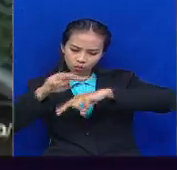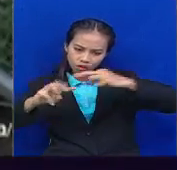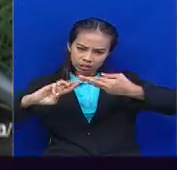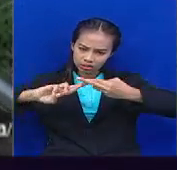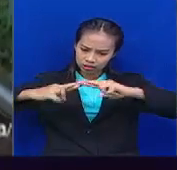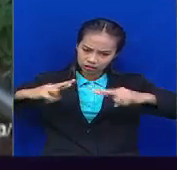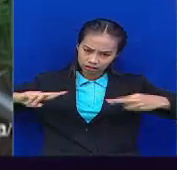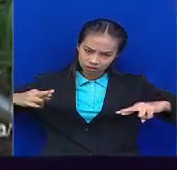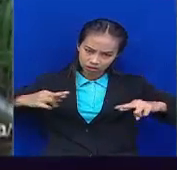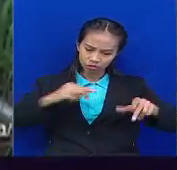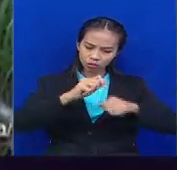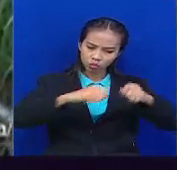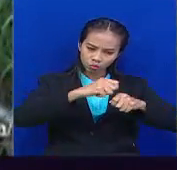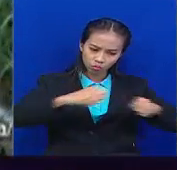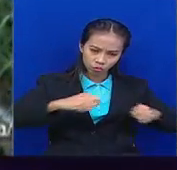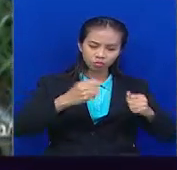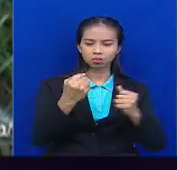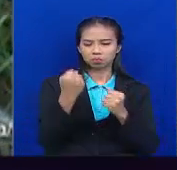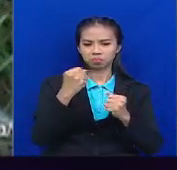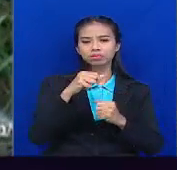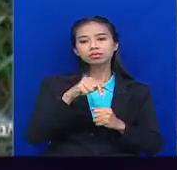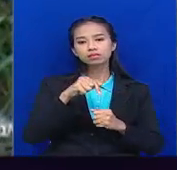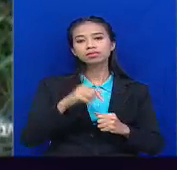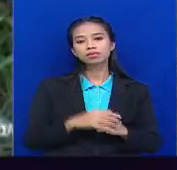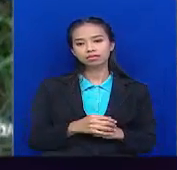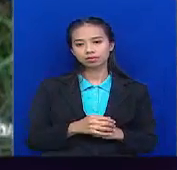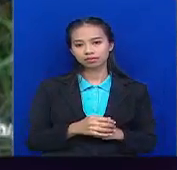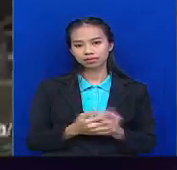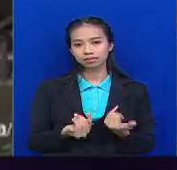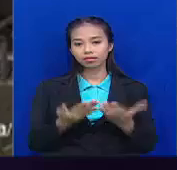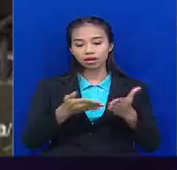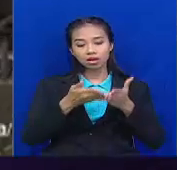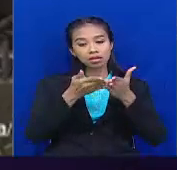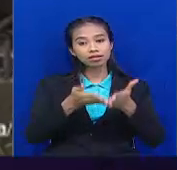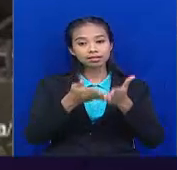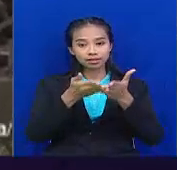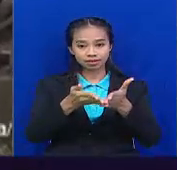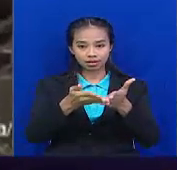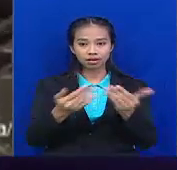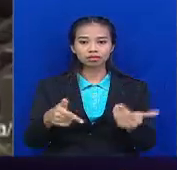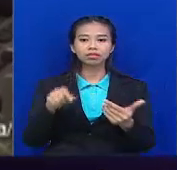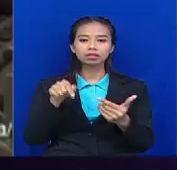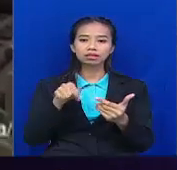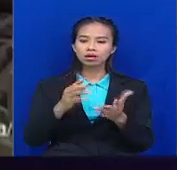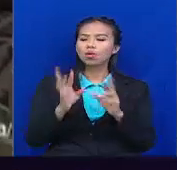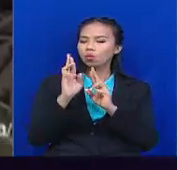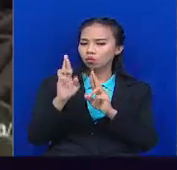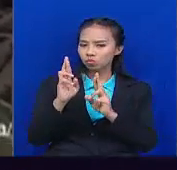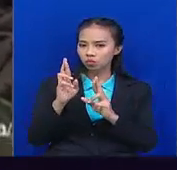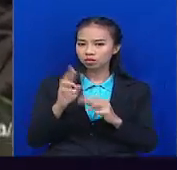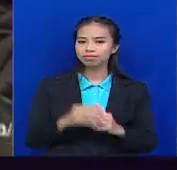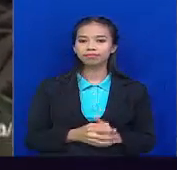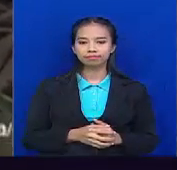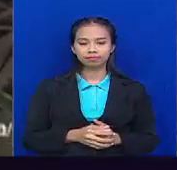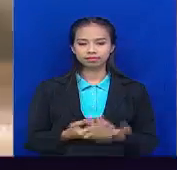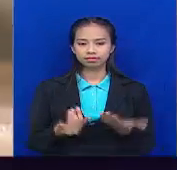สลิงที่ยึดไว้ให้มีความแข็งแรงมากยิ่งขึ้นส่วนเรือที่สัญจรในแม่น้ำโขงยังต้องเดินเรือด้วยความระมัดระวัง